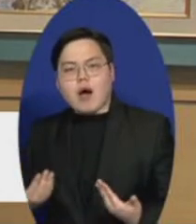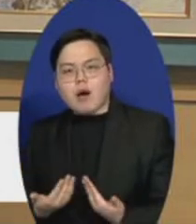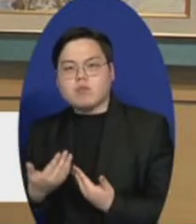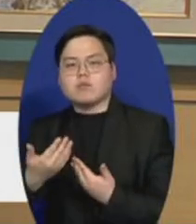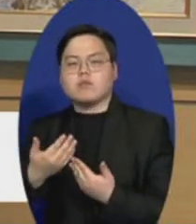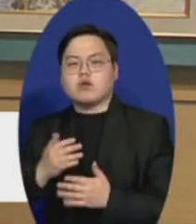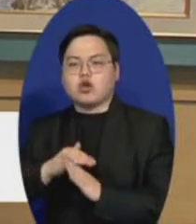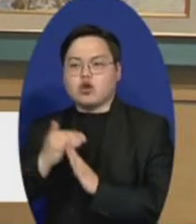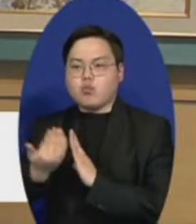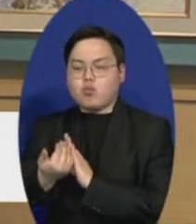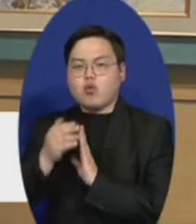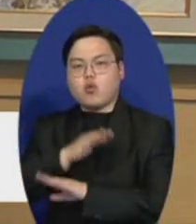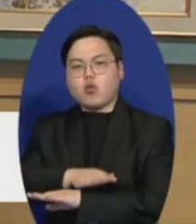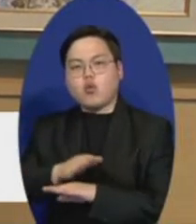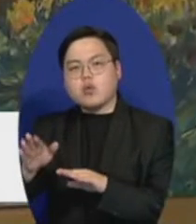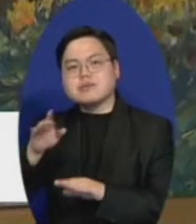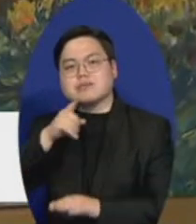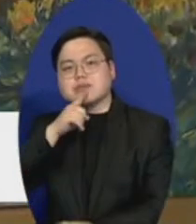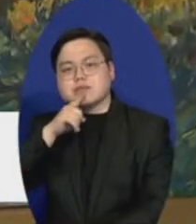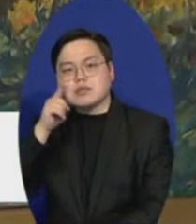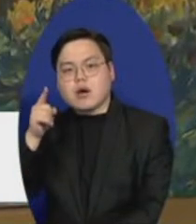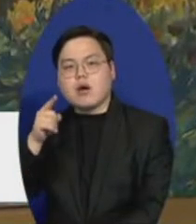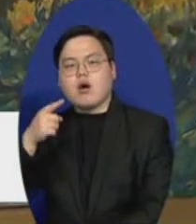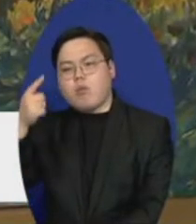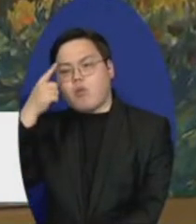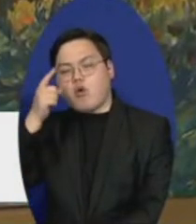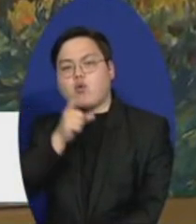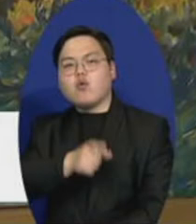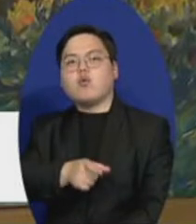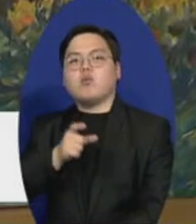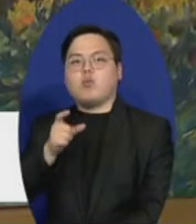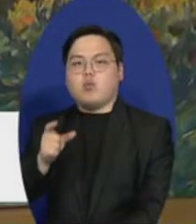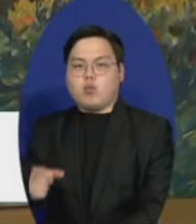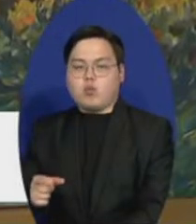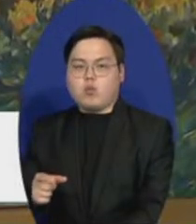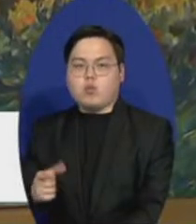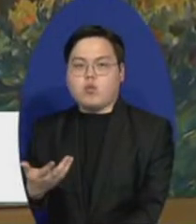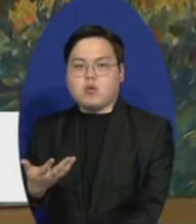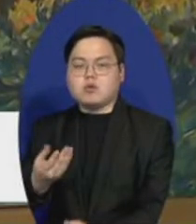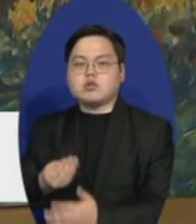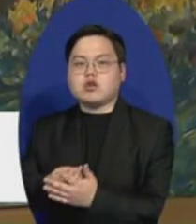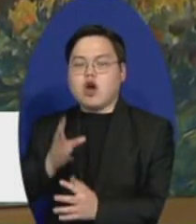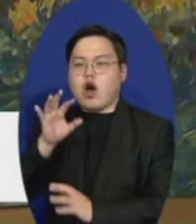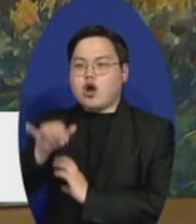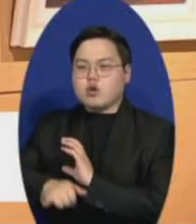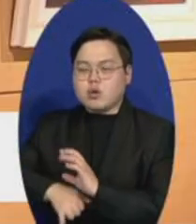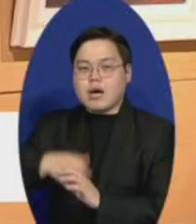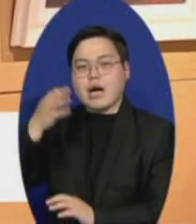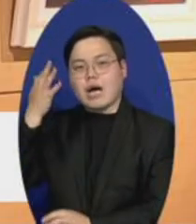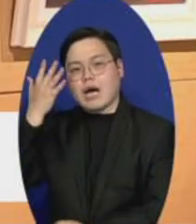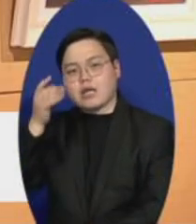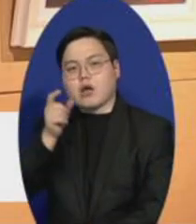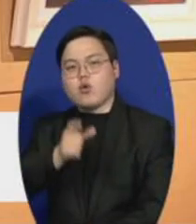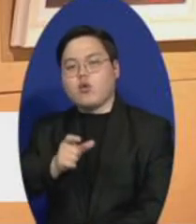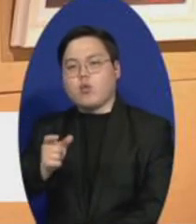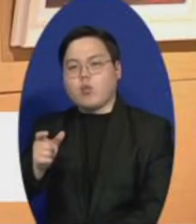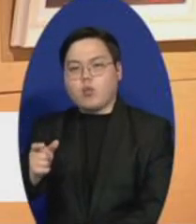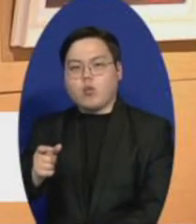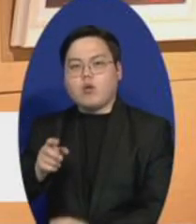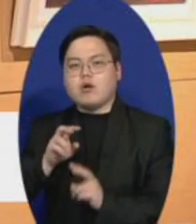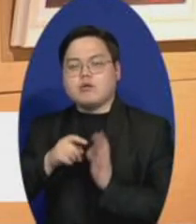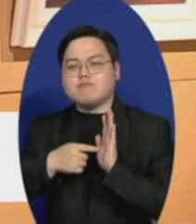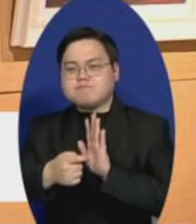одоо хүүхэд залуучуудаа монголчуудаа тэр төдийгөө гадны дотныханд болоо зүүлэх, харуулах,